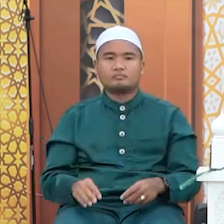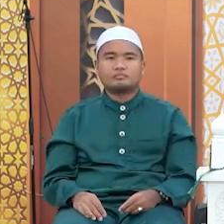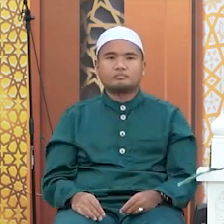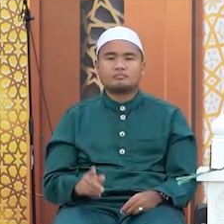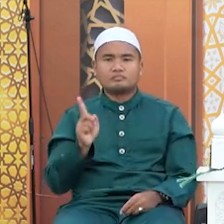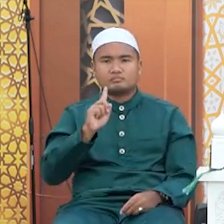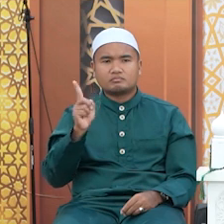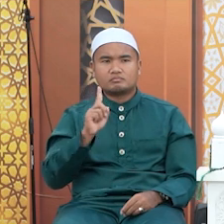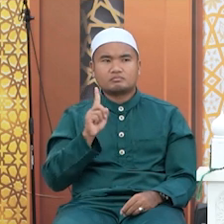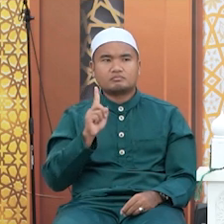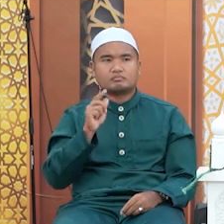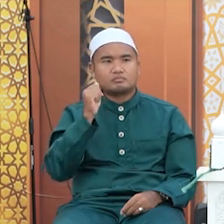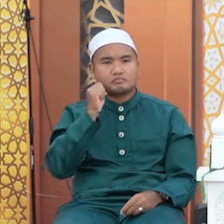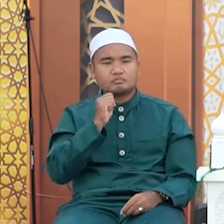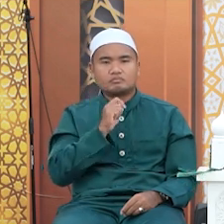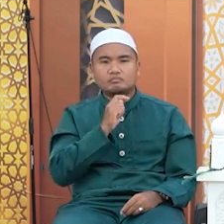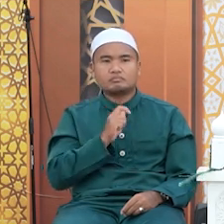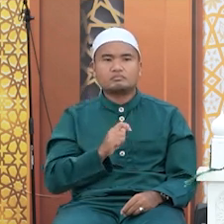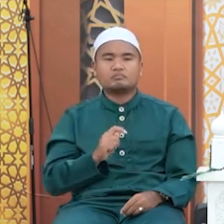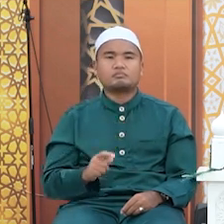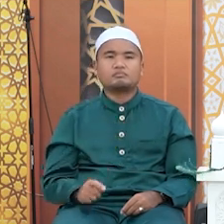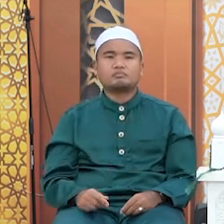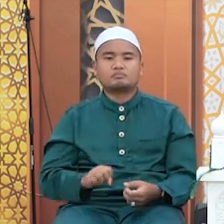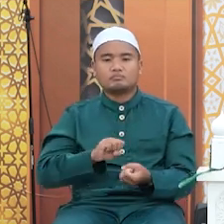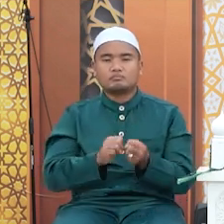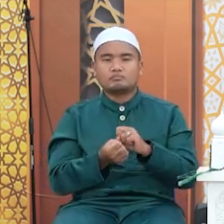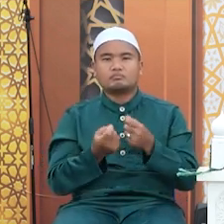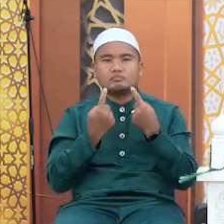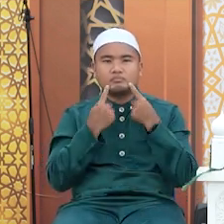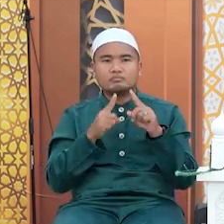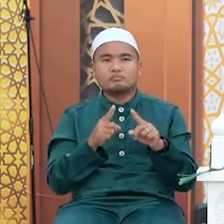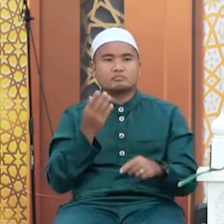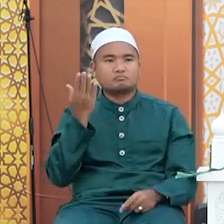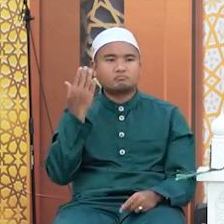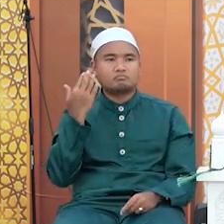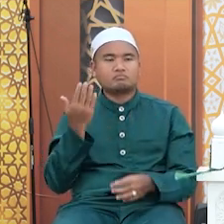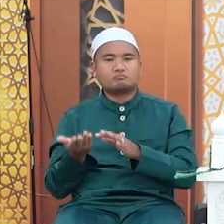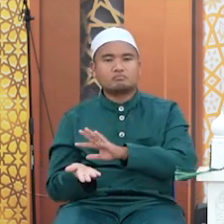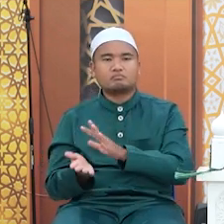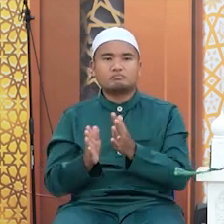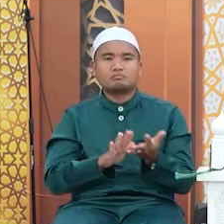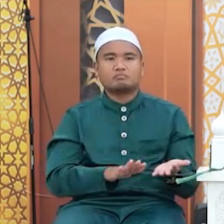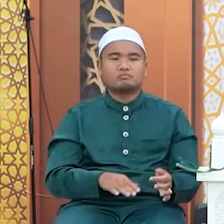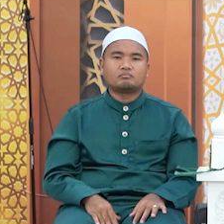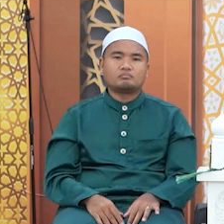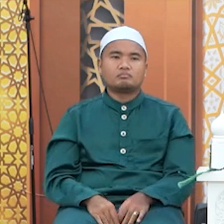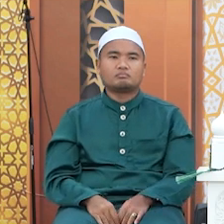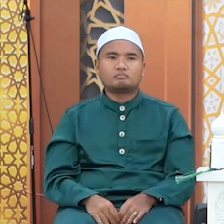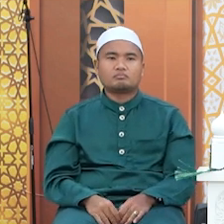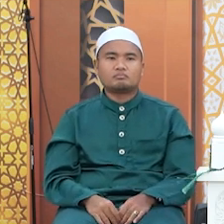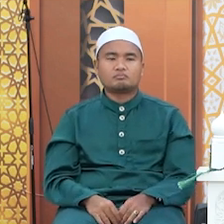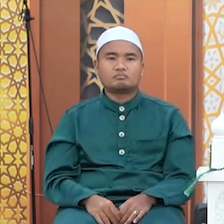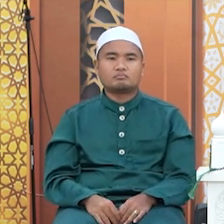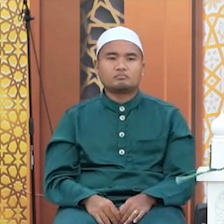Mana makciknya? Sahabat kata, ya Rasulullah, semalam mati. Dia zaman Nabi, kalau